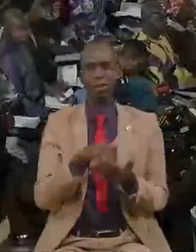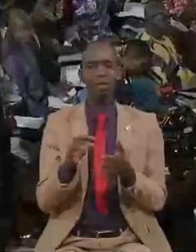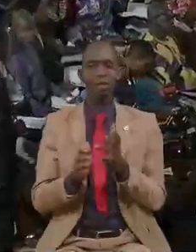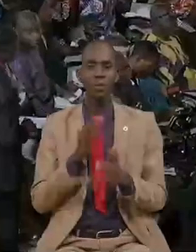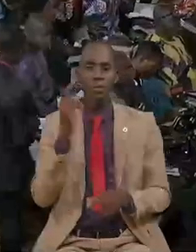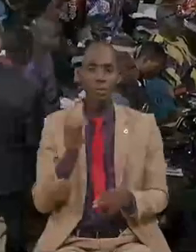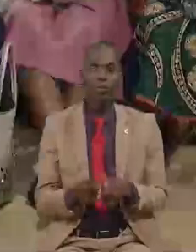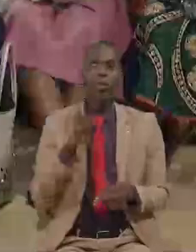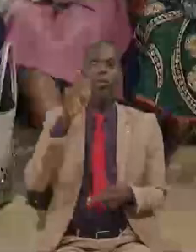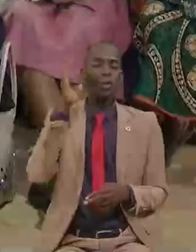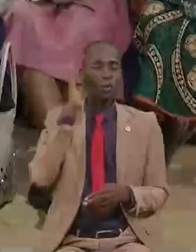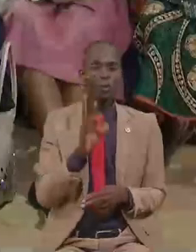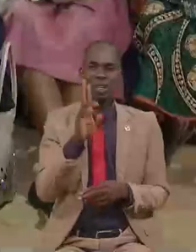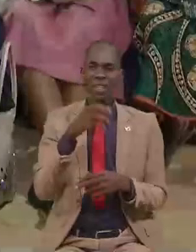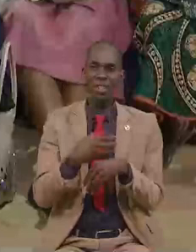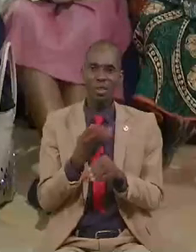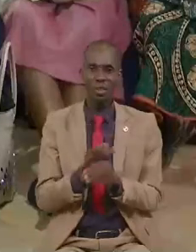Il va te recréer.